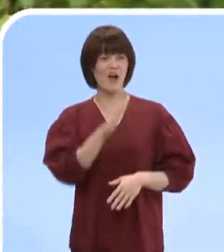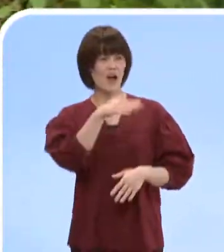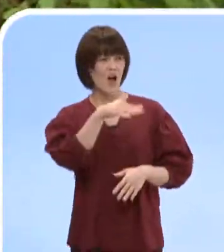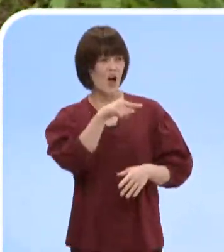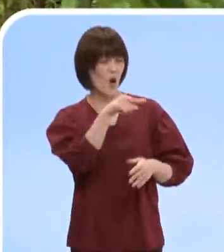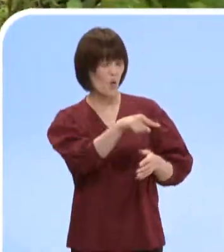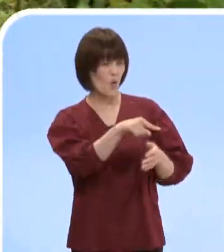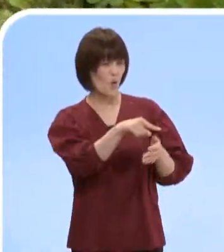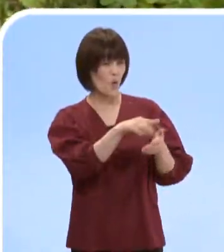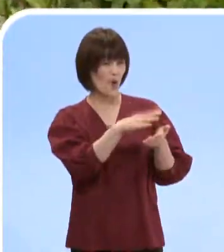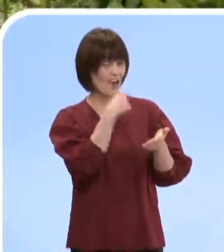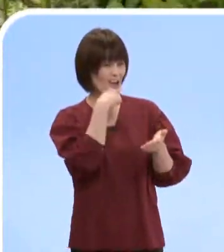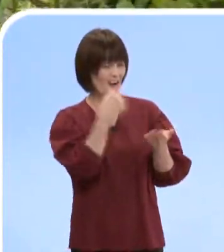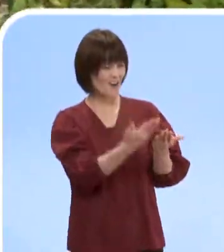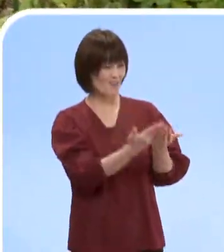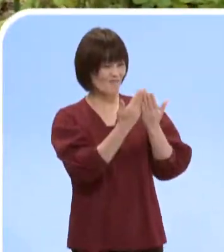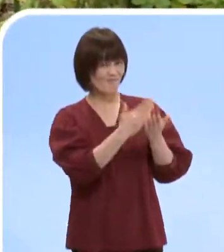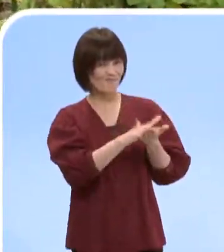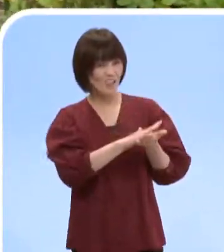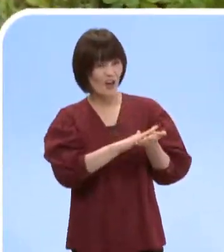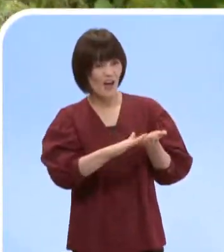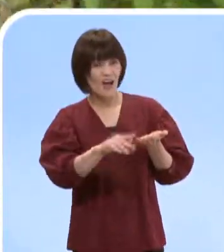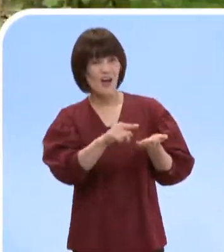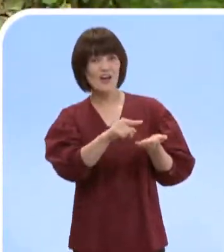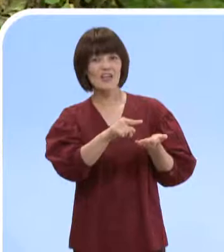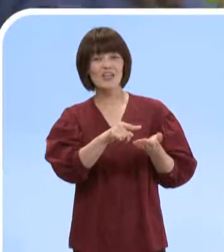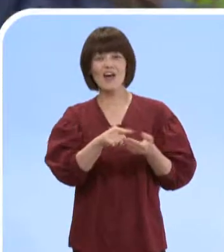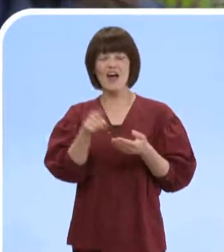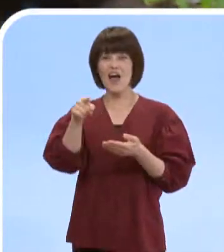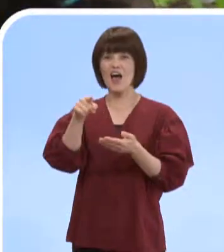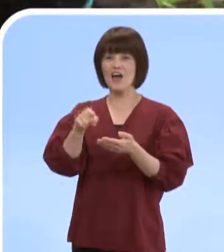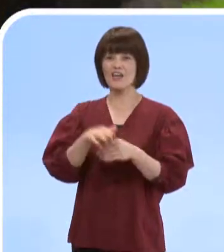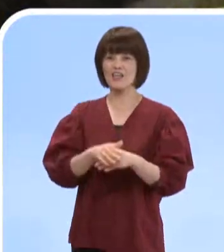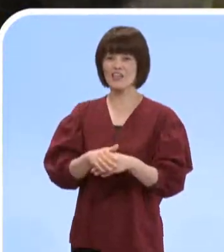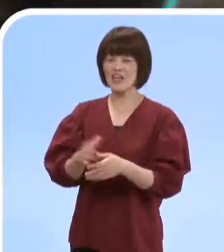ほら見て、春これ綺麗。これも綺麗やね。